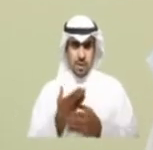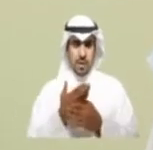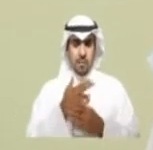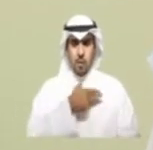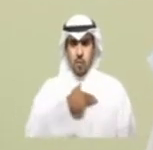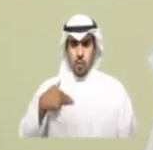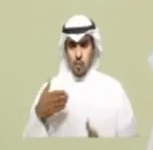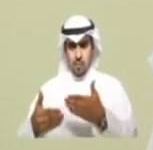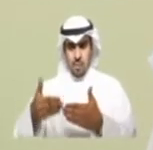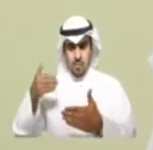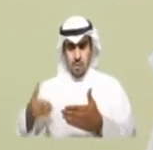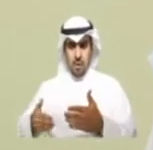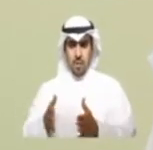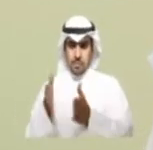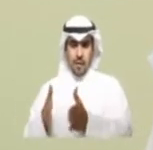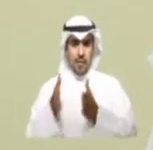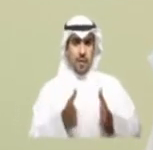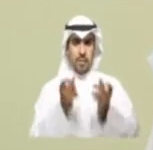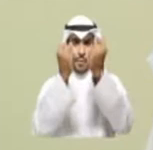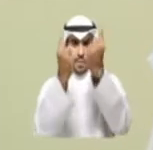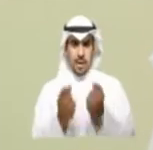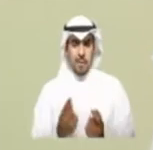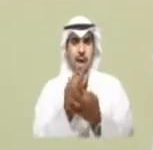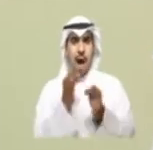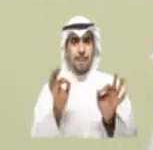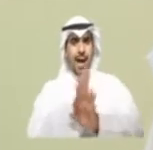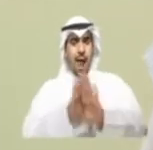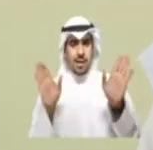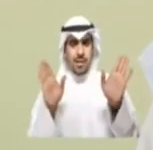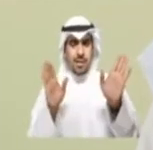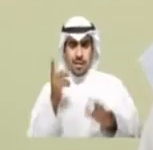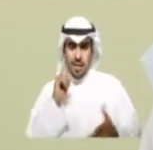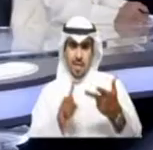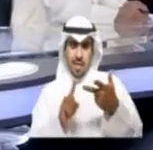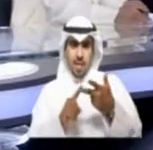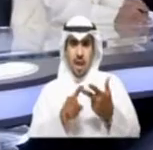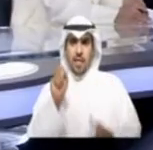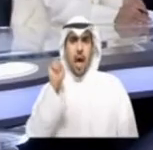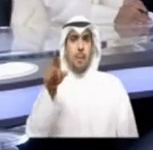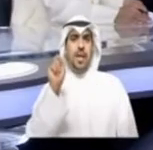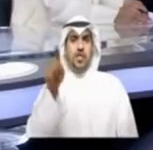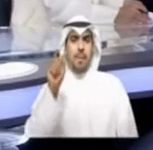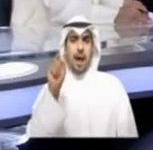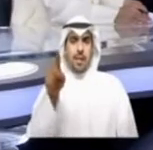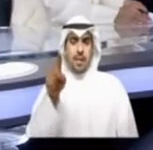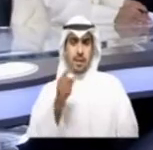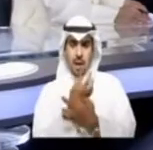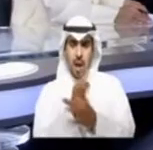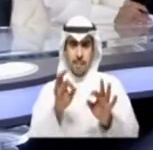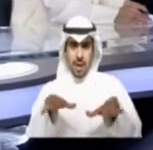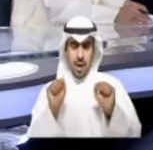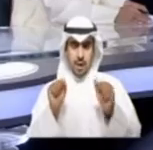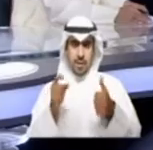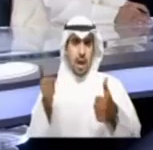لتصعيد الحجاج ومن ثم النفرة إلى مزدلفة ومن ثم إلى رمي الجمرات جمرة